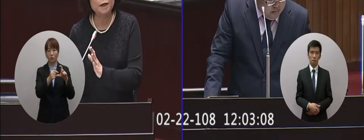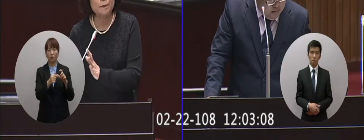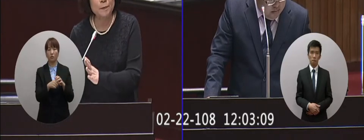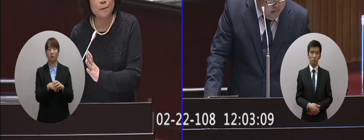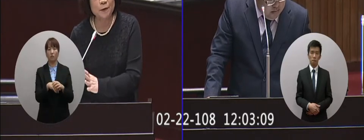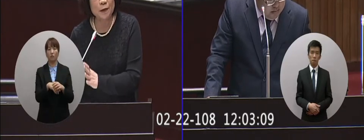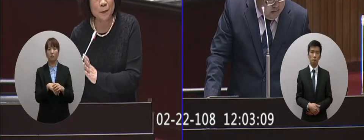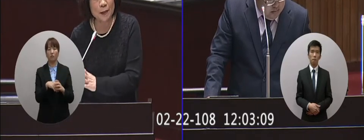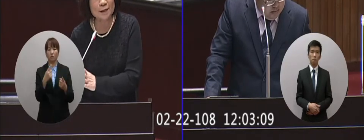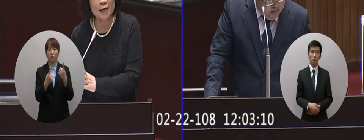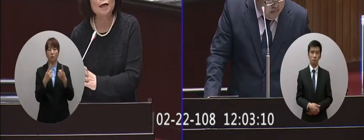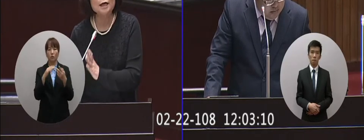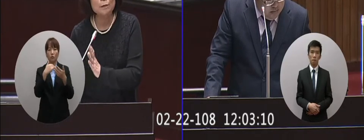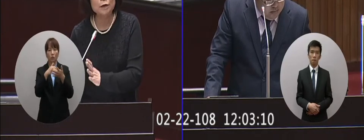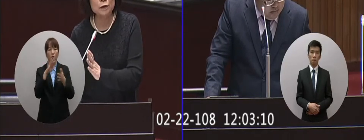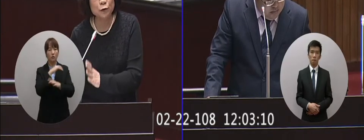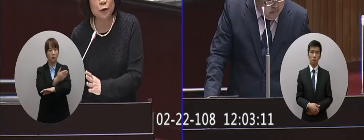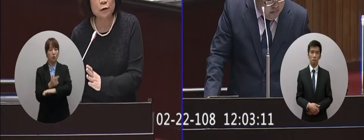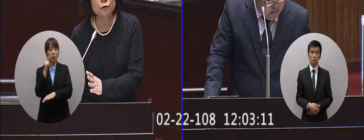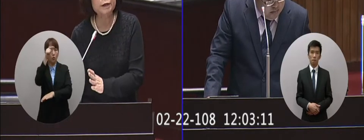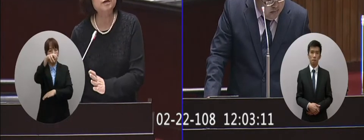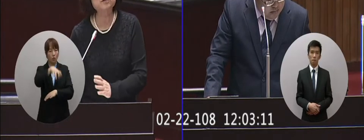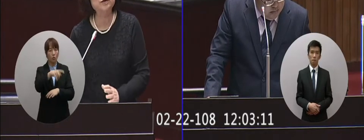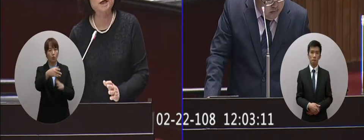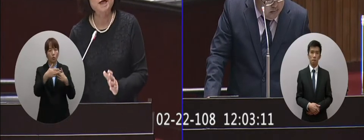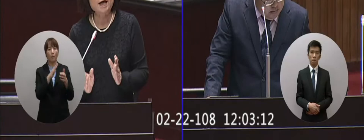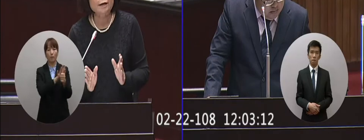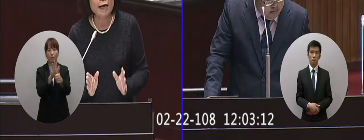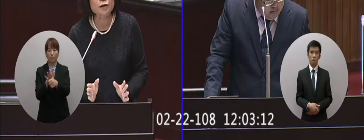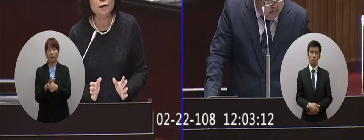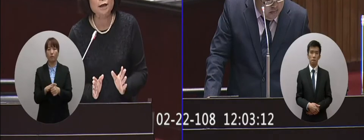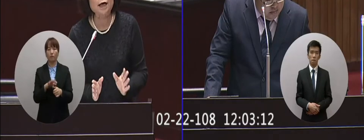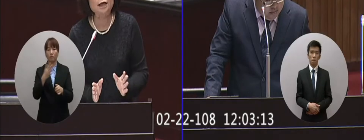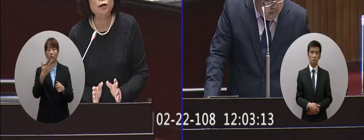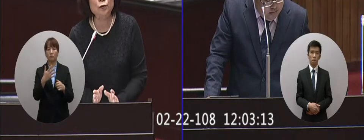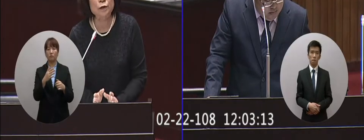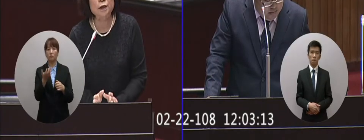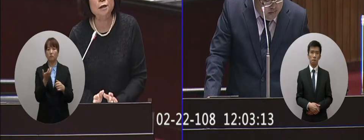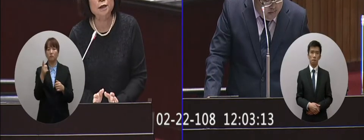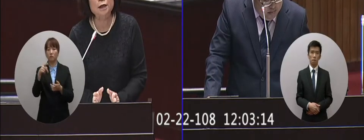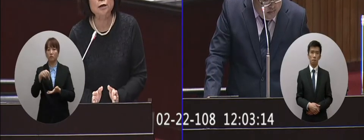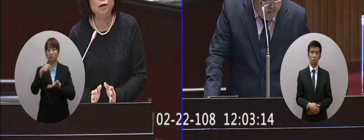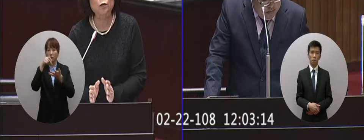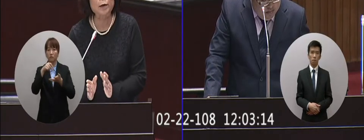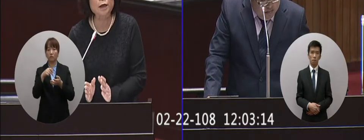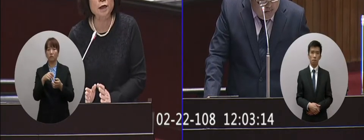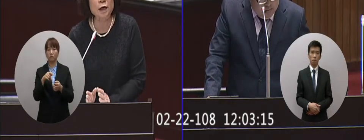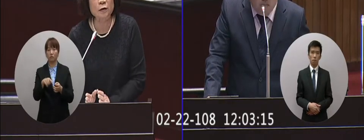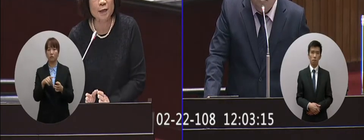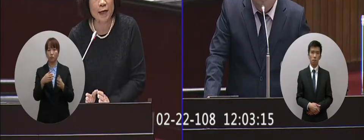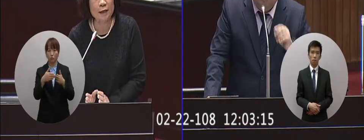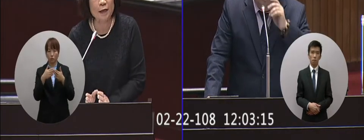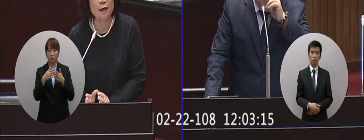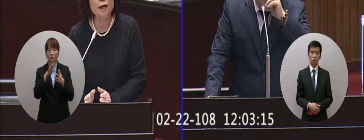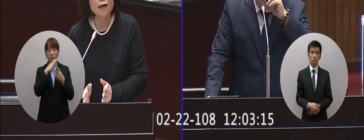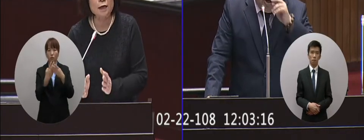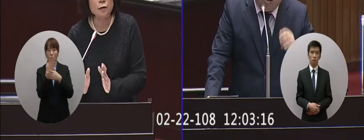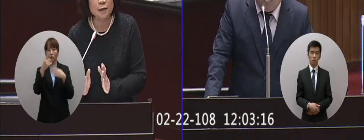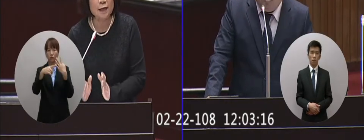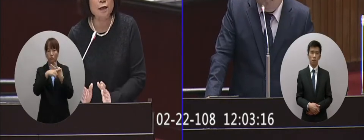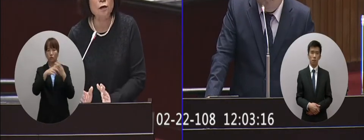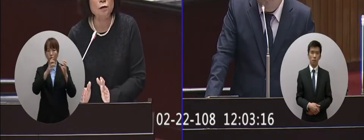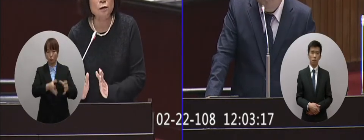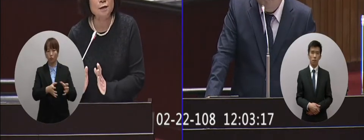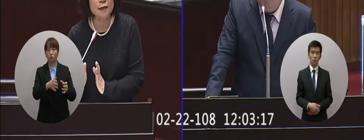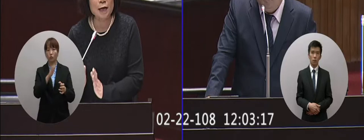它是比较偏乡，比较需要去协助的。但是刚刚您所提到的，我们一定要有产业，